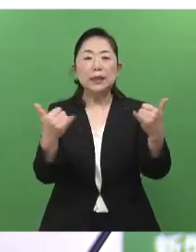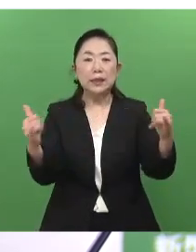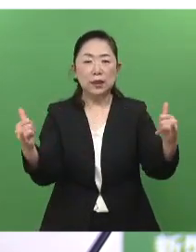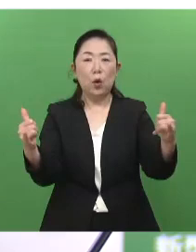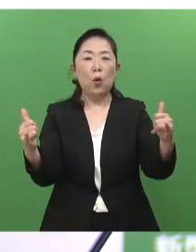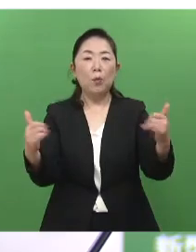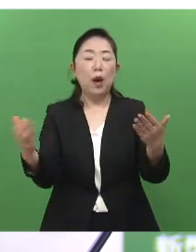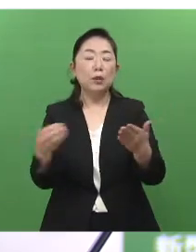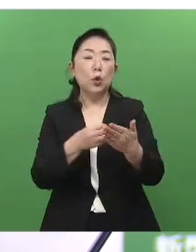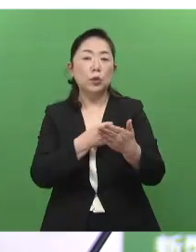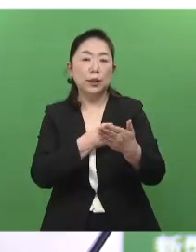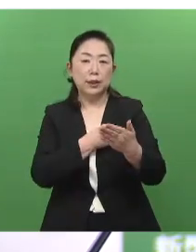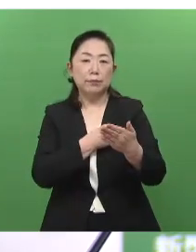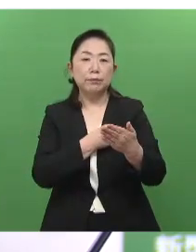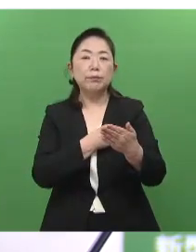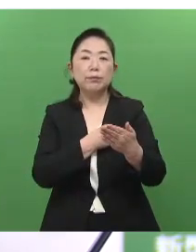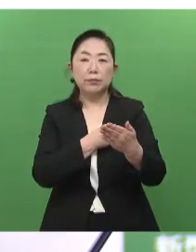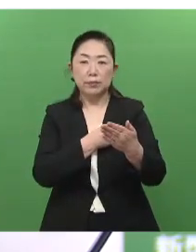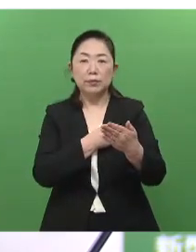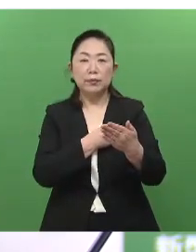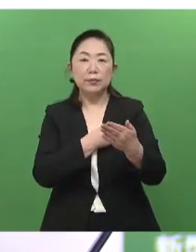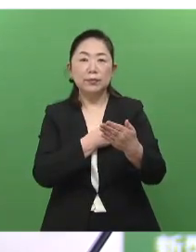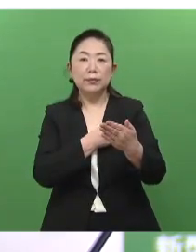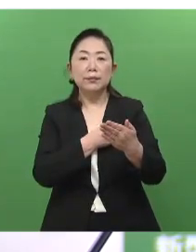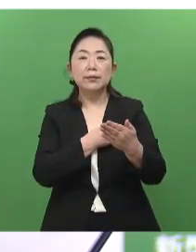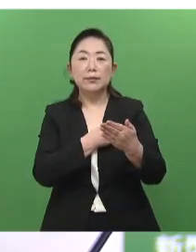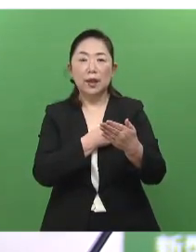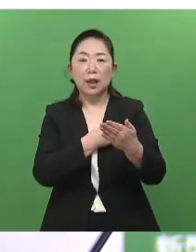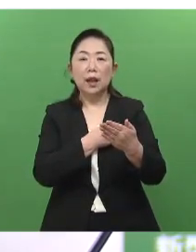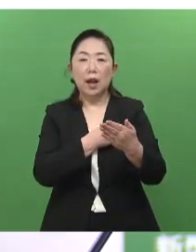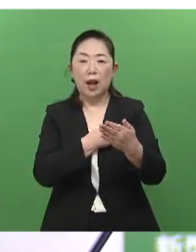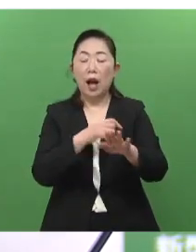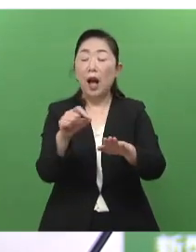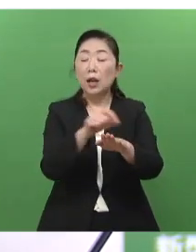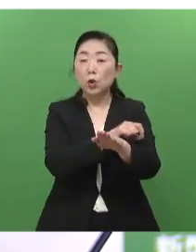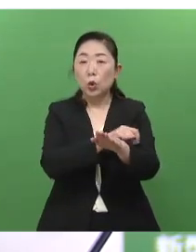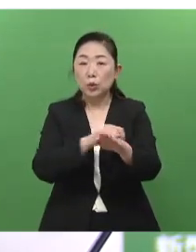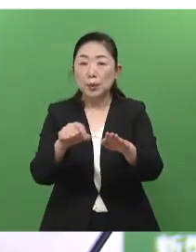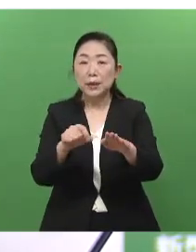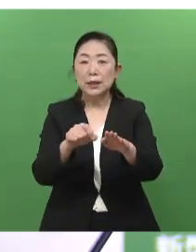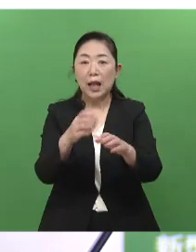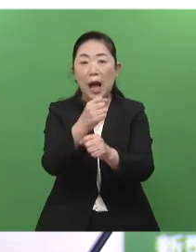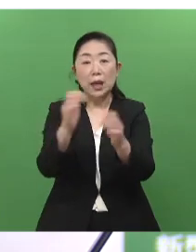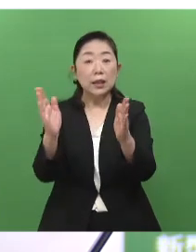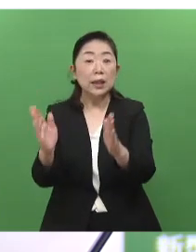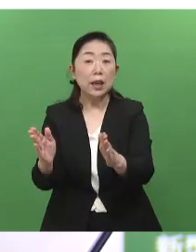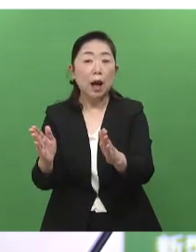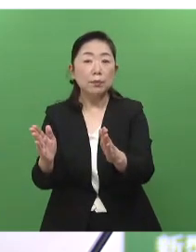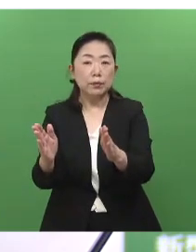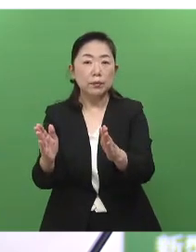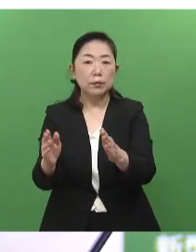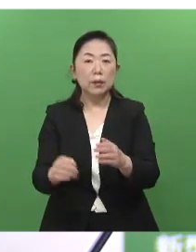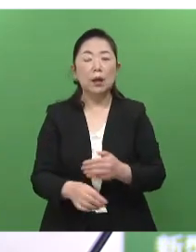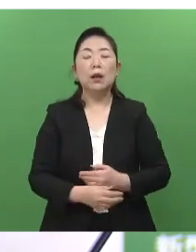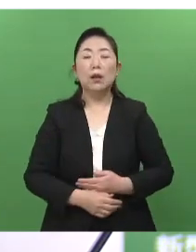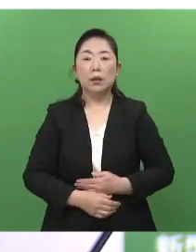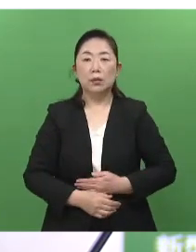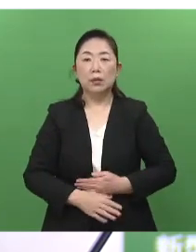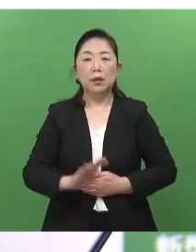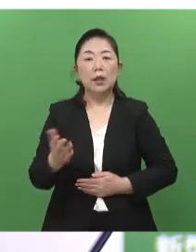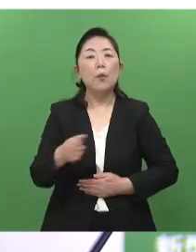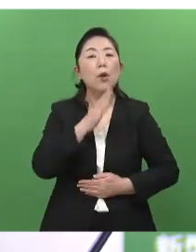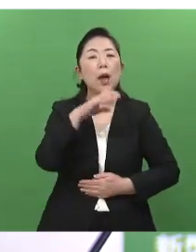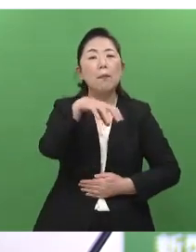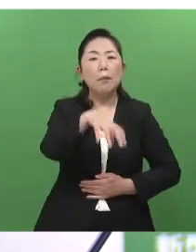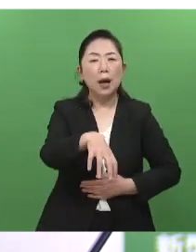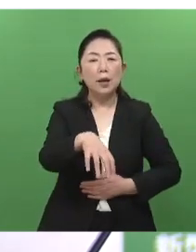職員の出がこう特殊な形になる一方で、現場で、新し